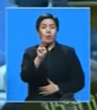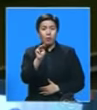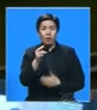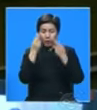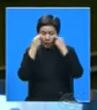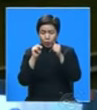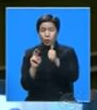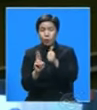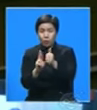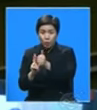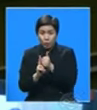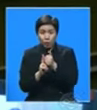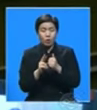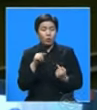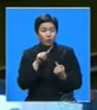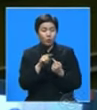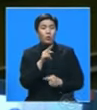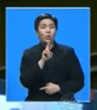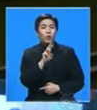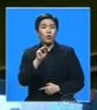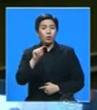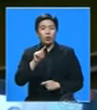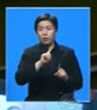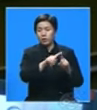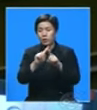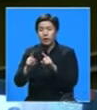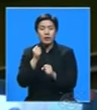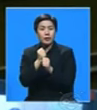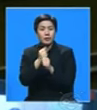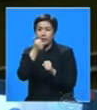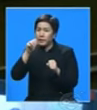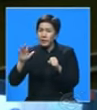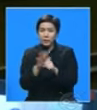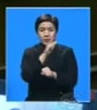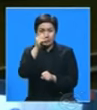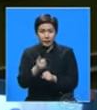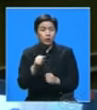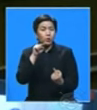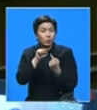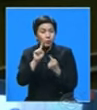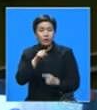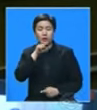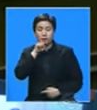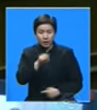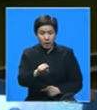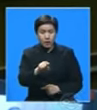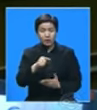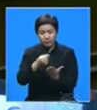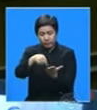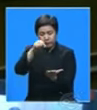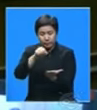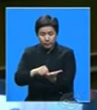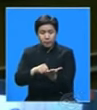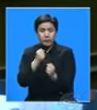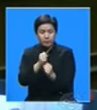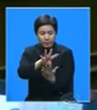รัฐมนตรีสามารถเข้าปฏิบัติหน้าที่ได้สมบูรณ์นะครับในเรื่องของทั้งการสั่งการการลงนามเอกสารการขับเ